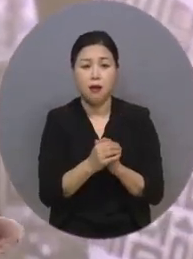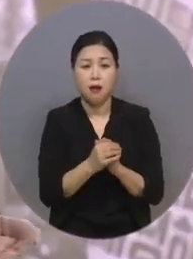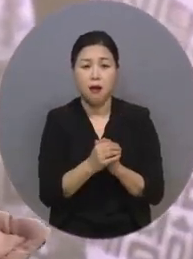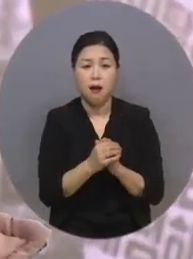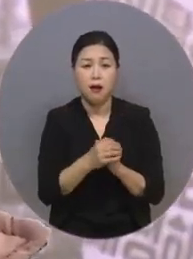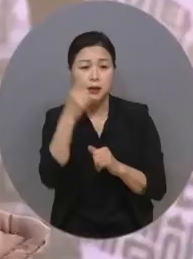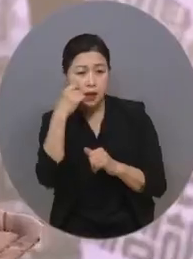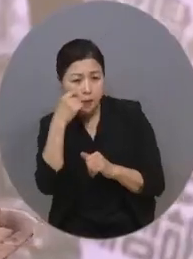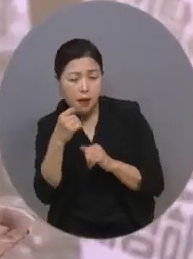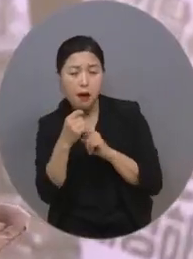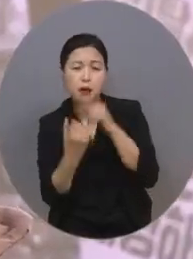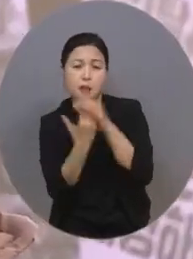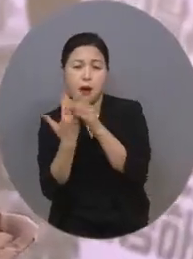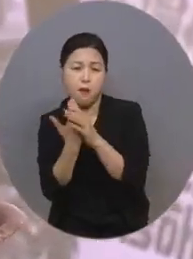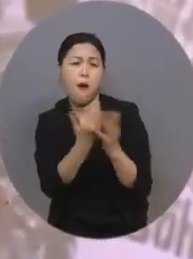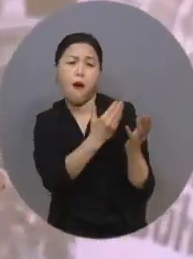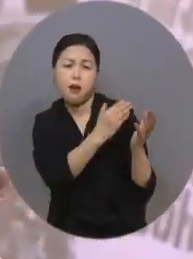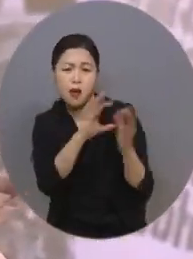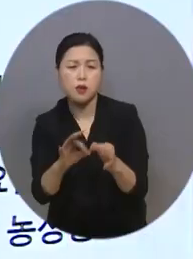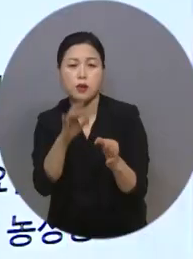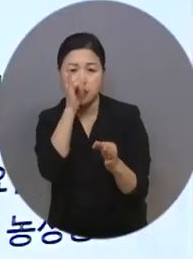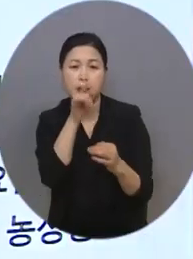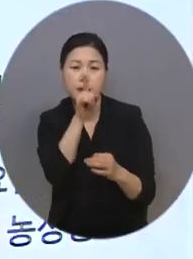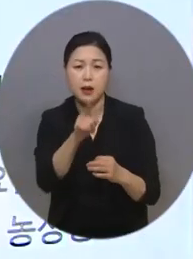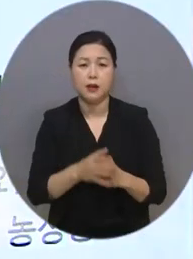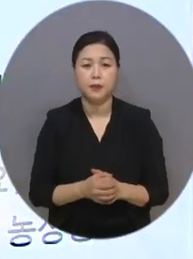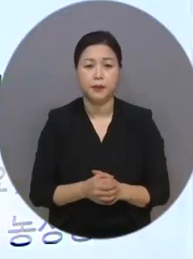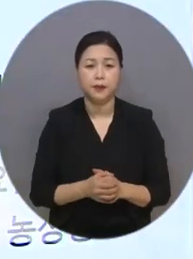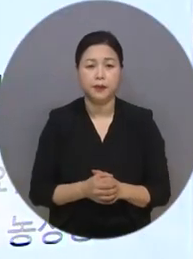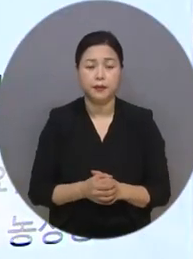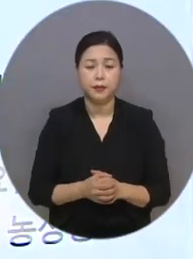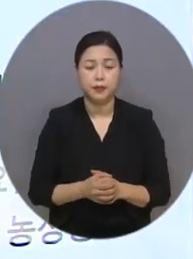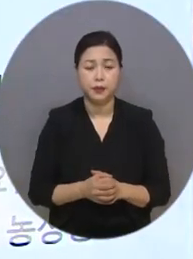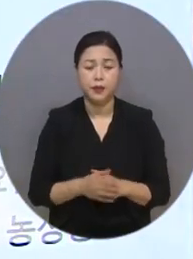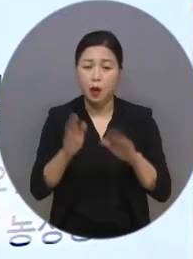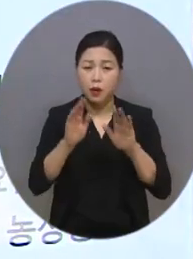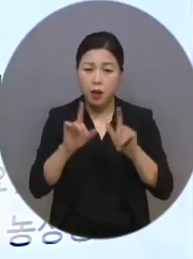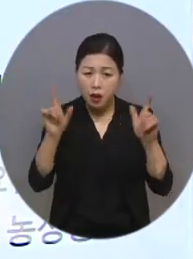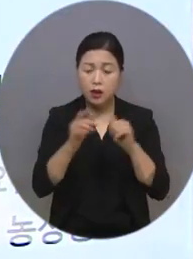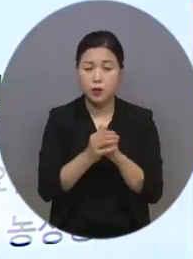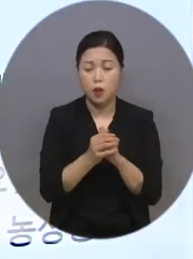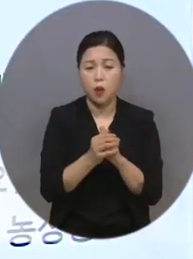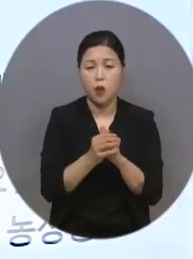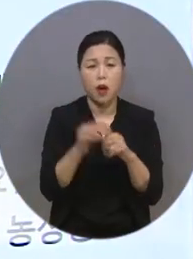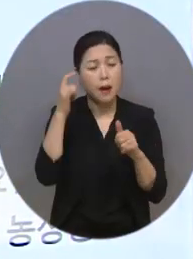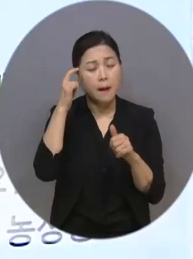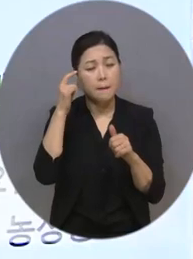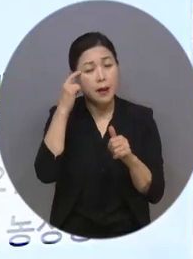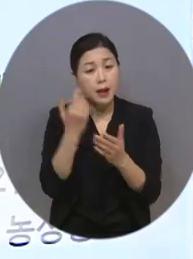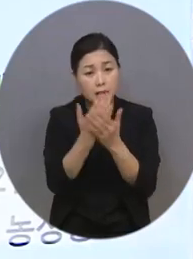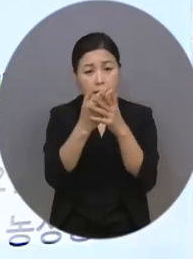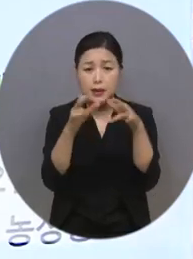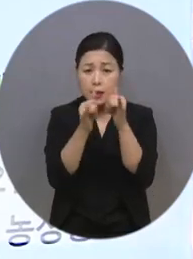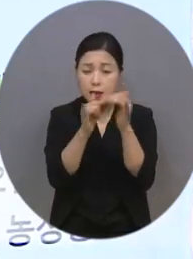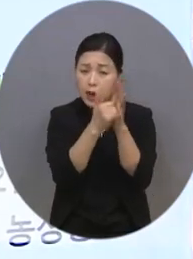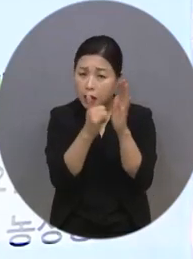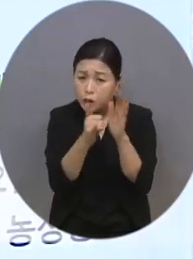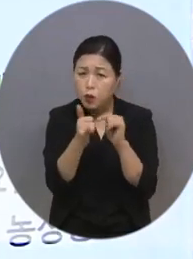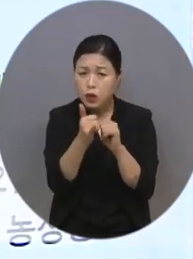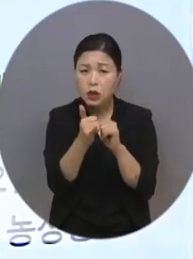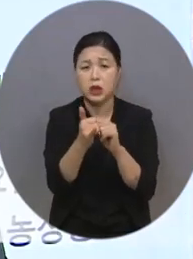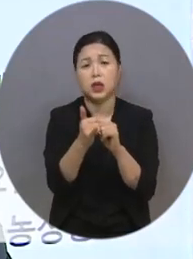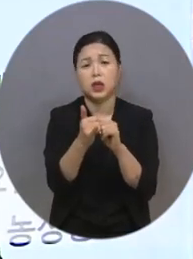비극이 이어지고 있다는 설명입니다. 올해도 그 가족의 비극이 알려진 것만 해도 10차례가